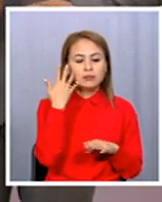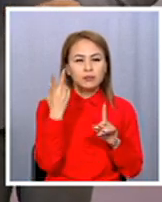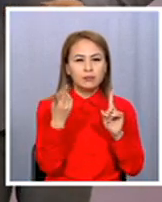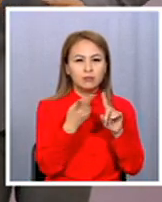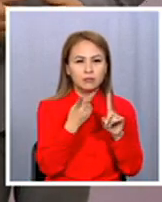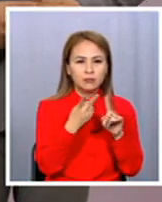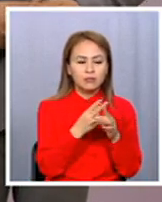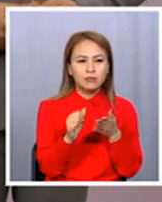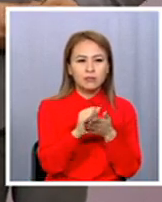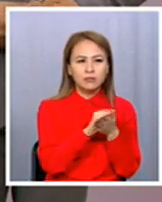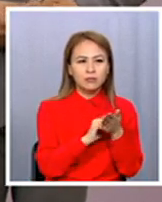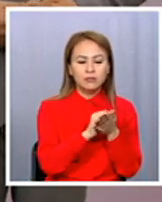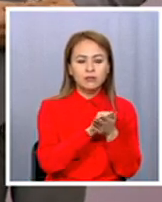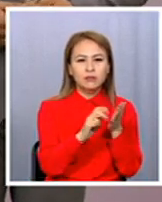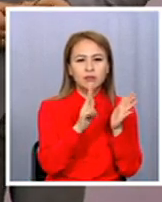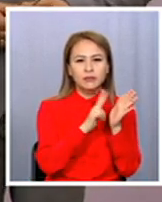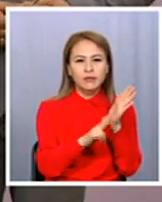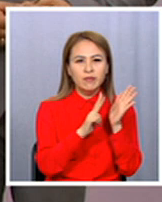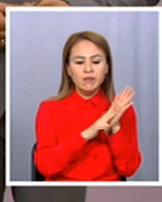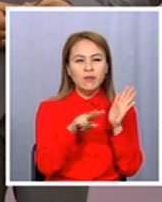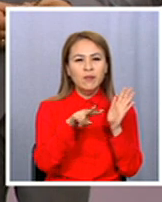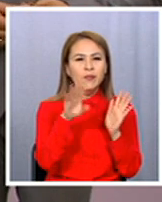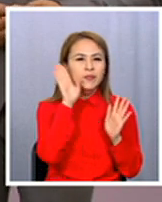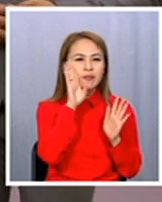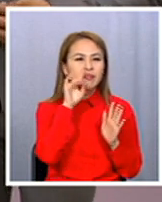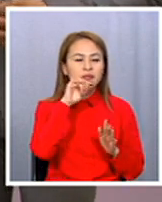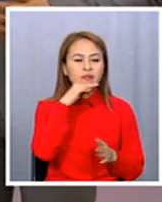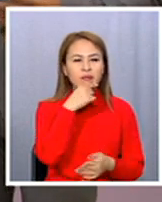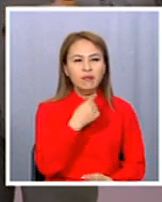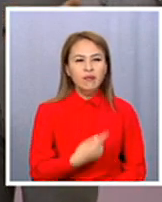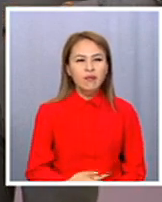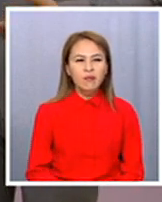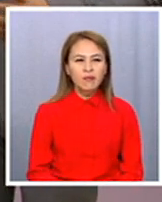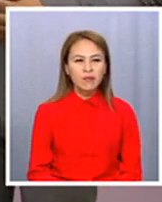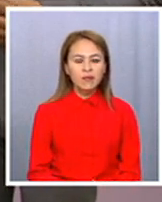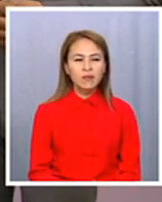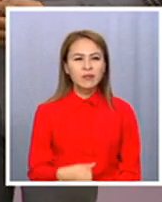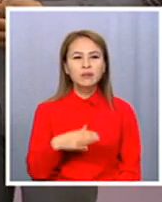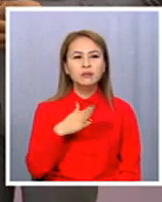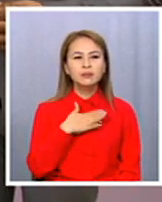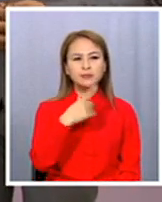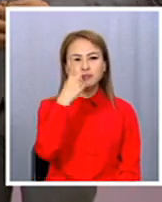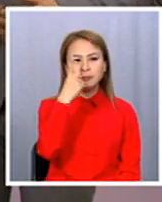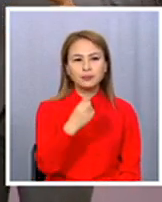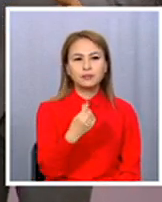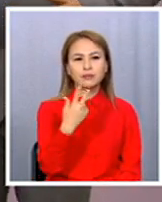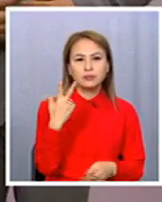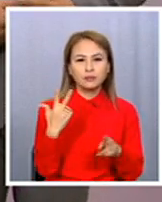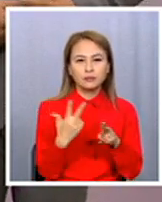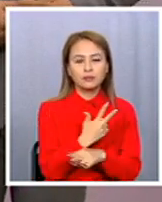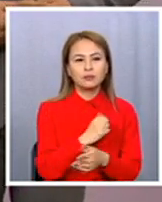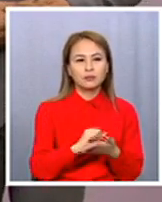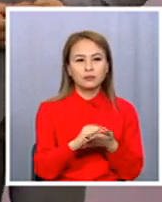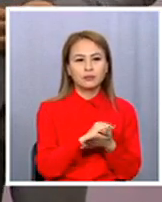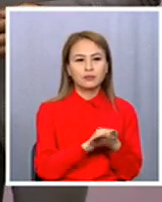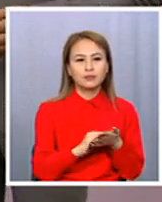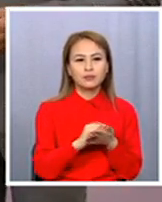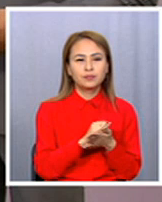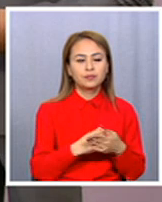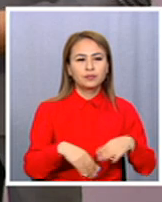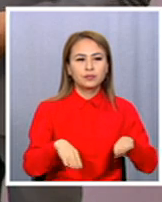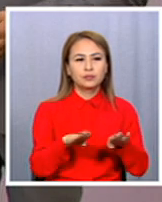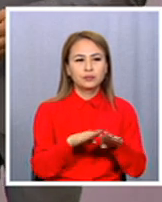жуғанда 80 литр су үнемдейді екенбіз. Ал біз күніне 3 рет ыдыс жуамыз.